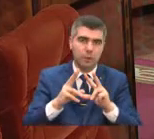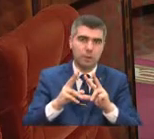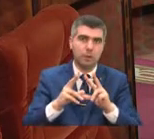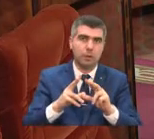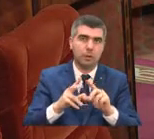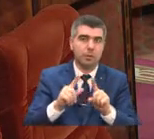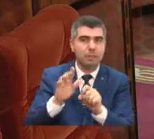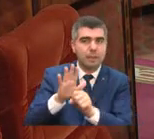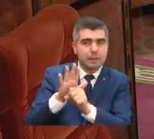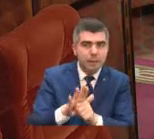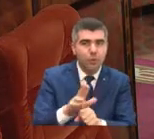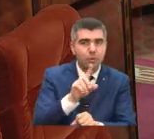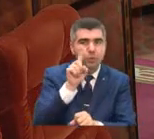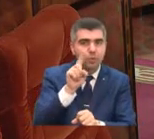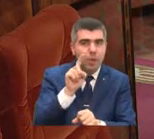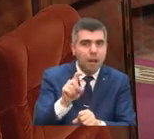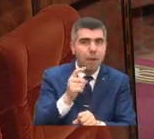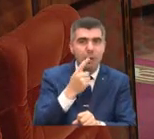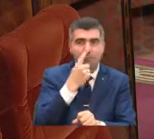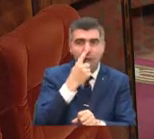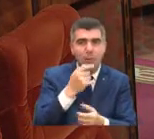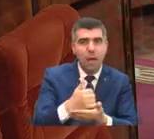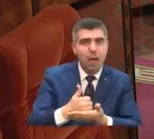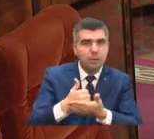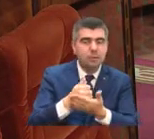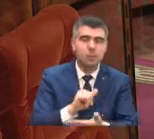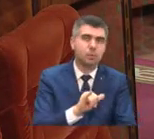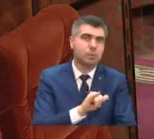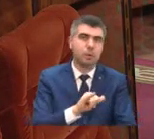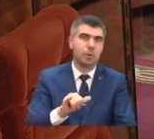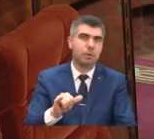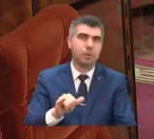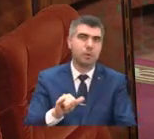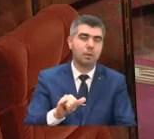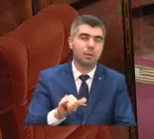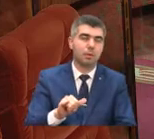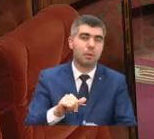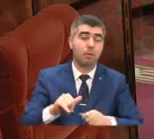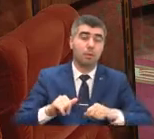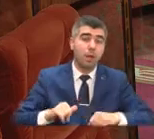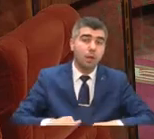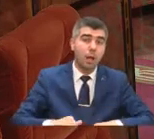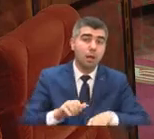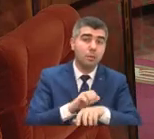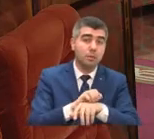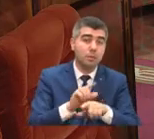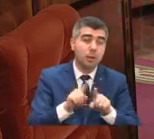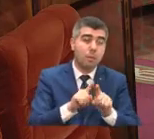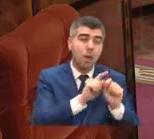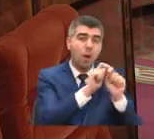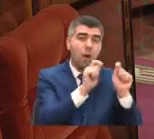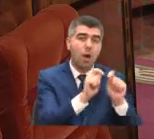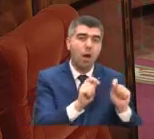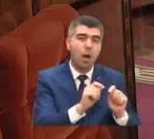في العلاقات المباشرة بين الجماعتين الدولة ما تتدخلش، لأن كاين التدبير الحر.